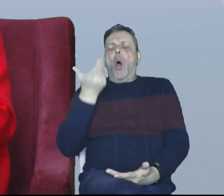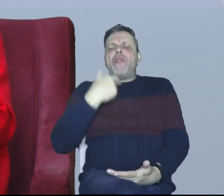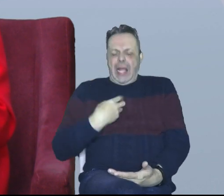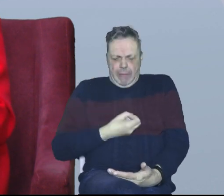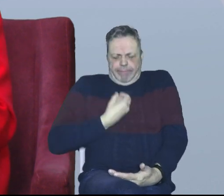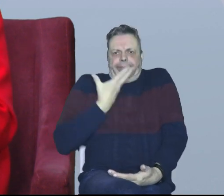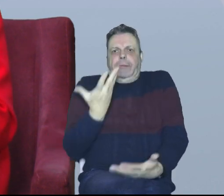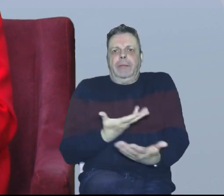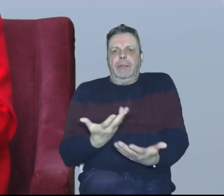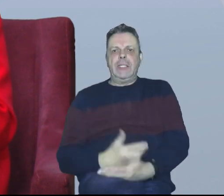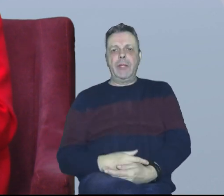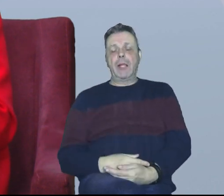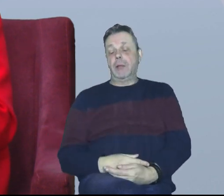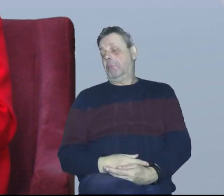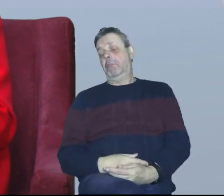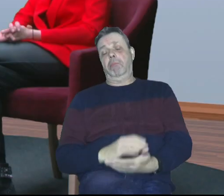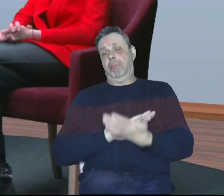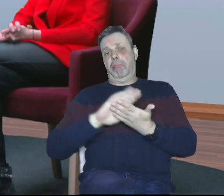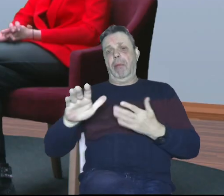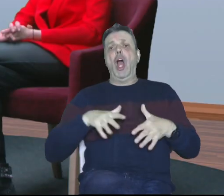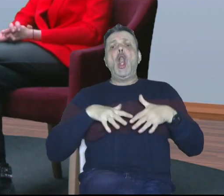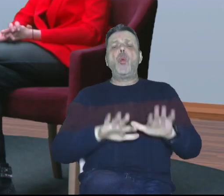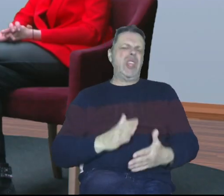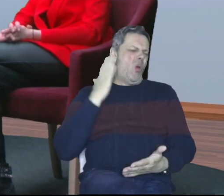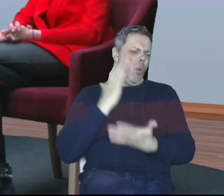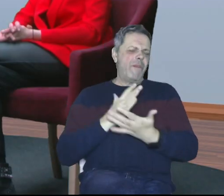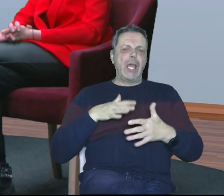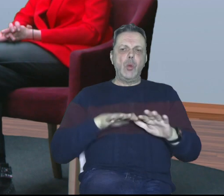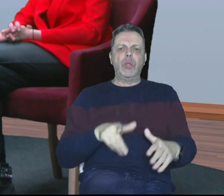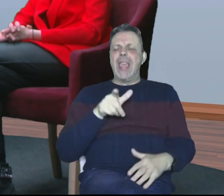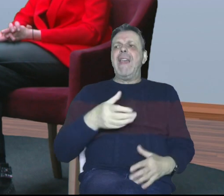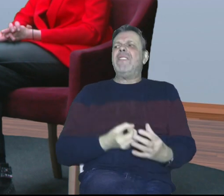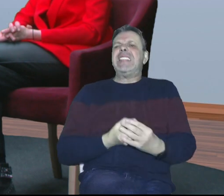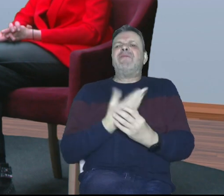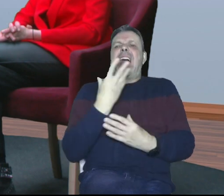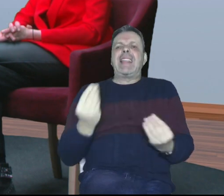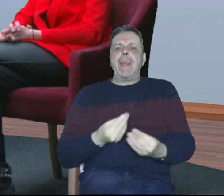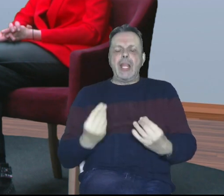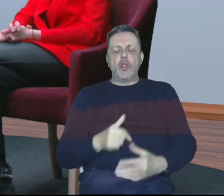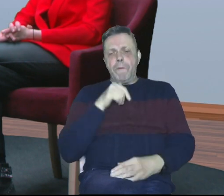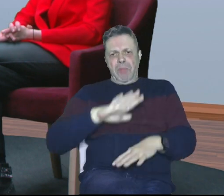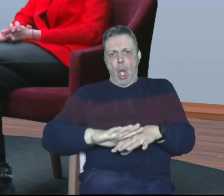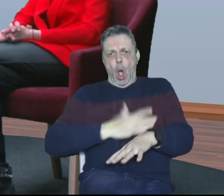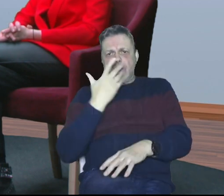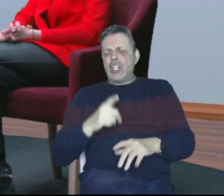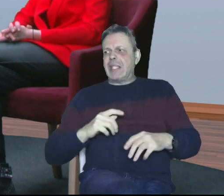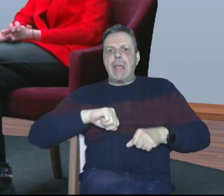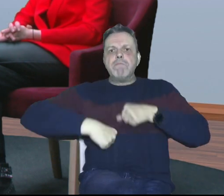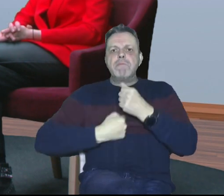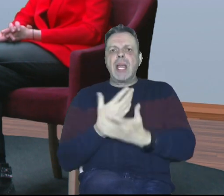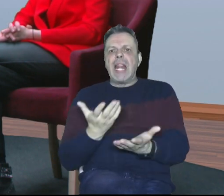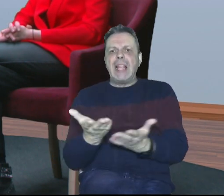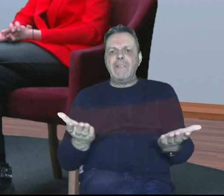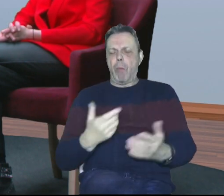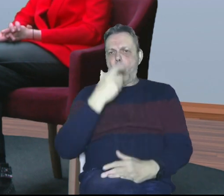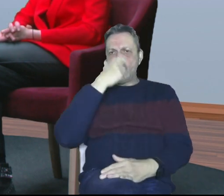je inspiracija? Inspiracija su mi ljudi. Uvijek ljudi, jer znate što, vi stvarate nešto i osjećate